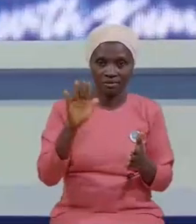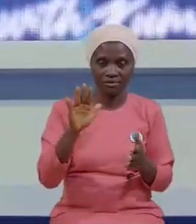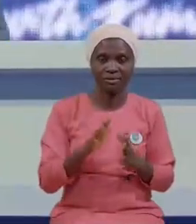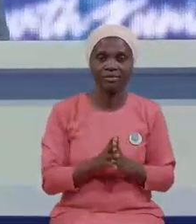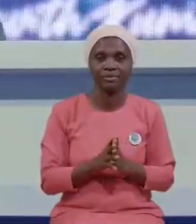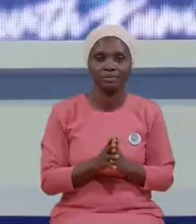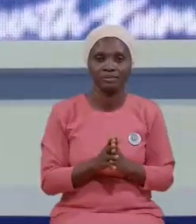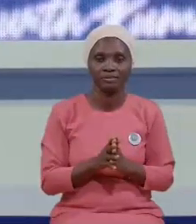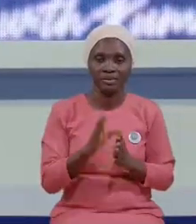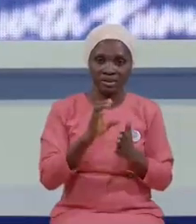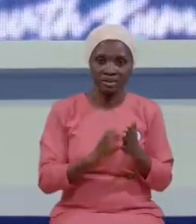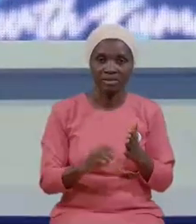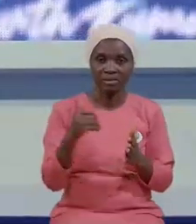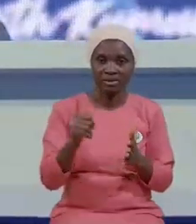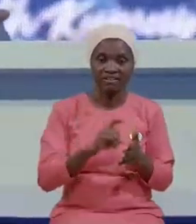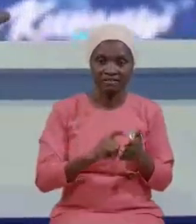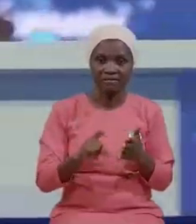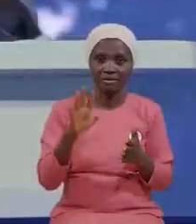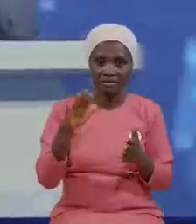Romains 10, 15.